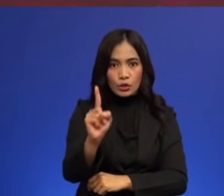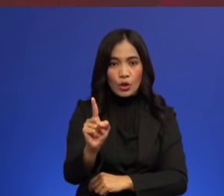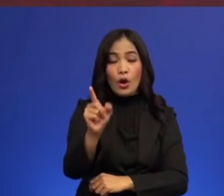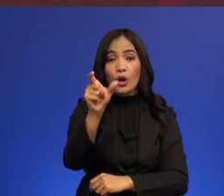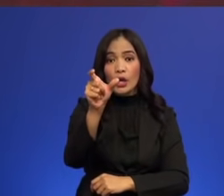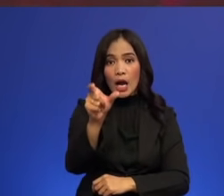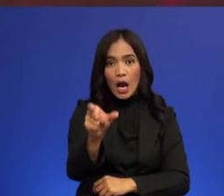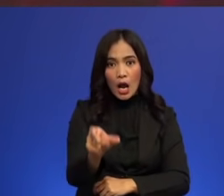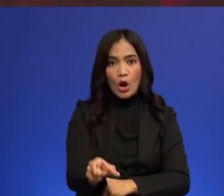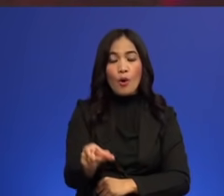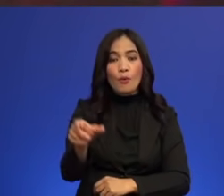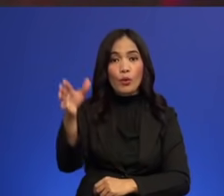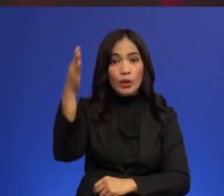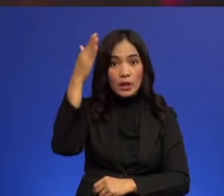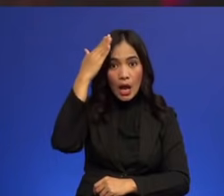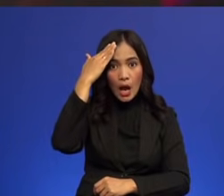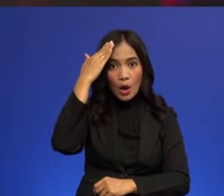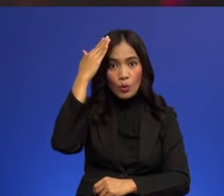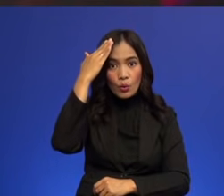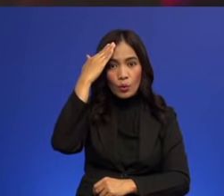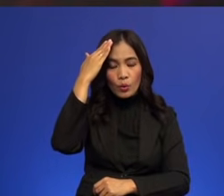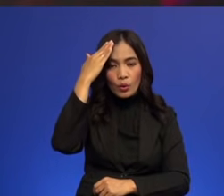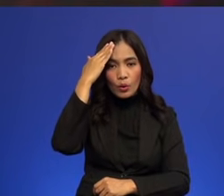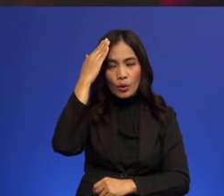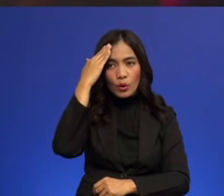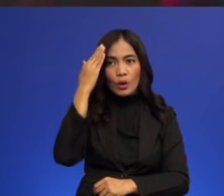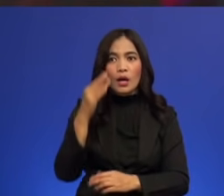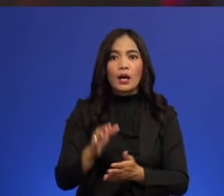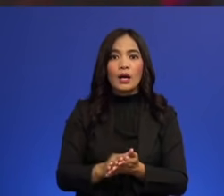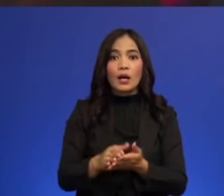Tiada seorang pun tahu